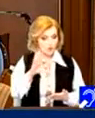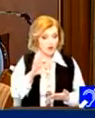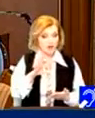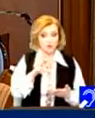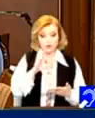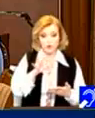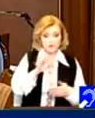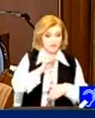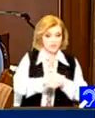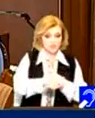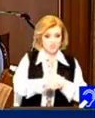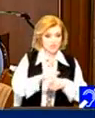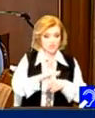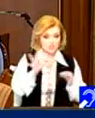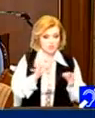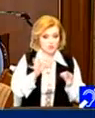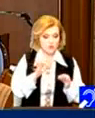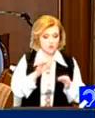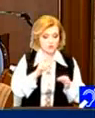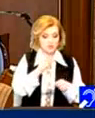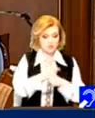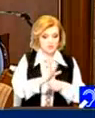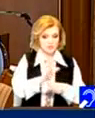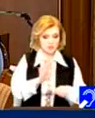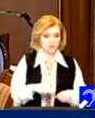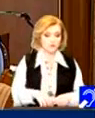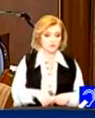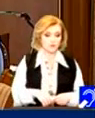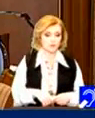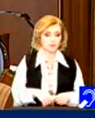limitează posibilitatea